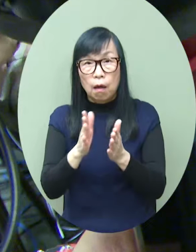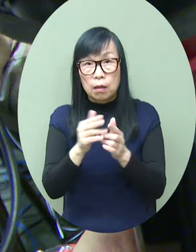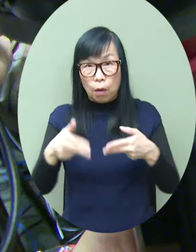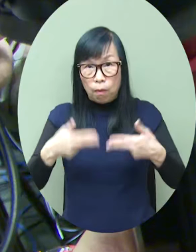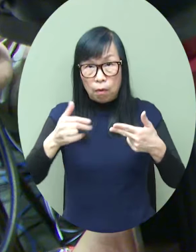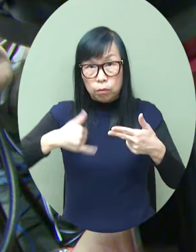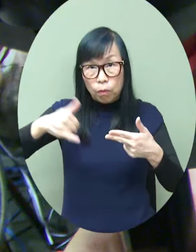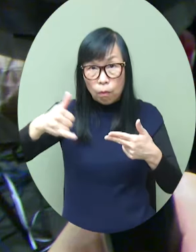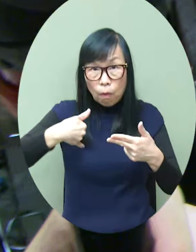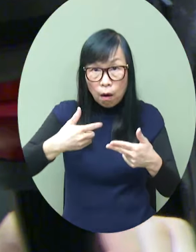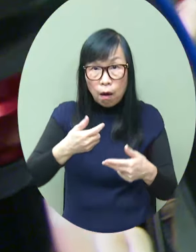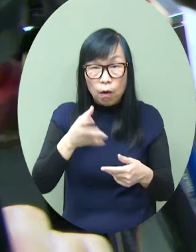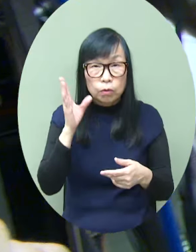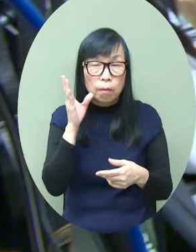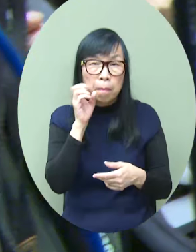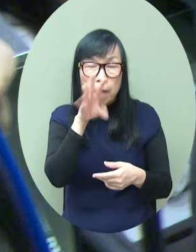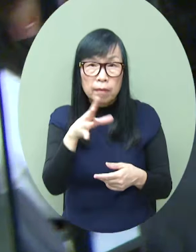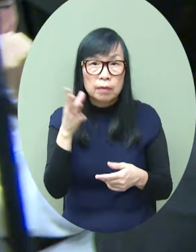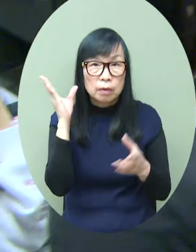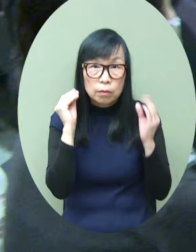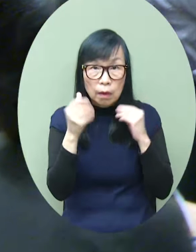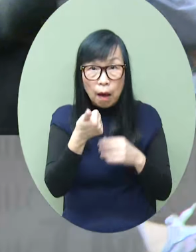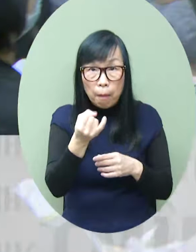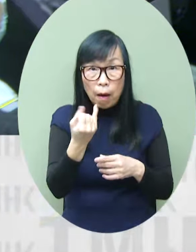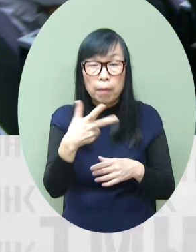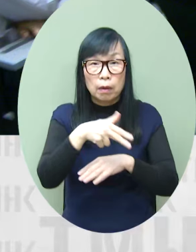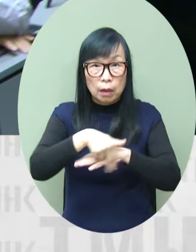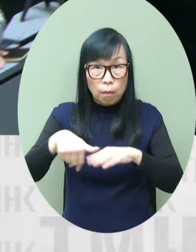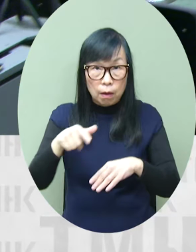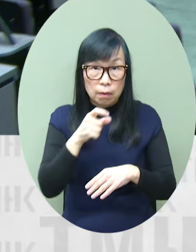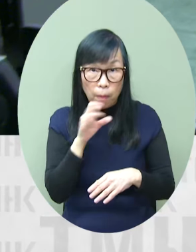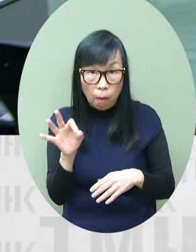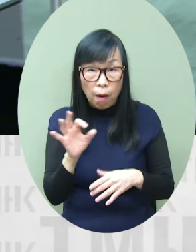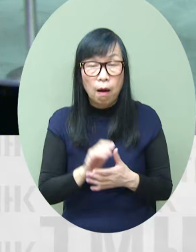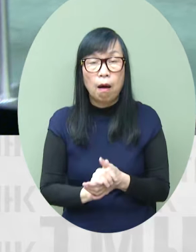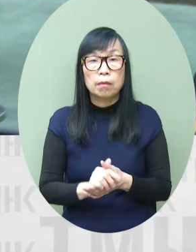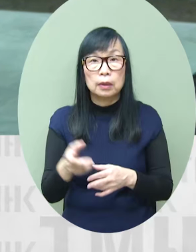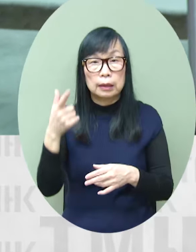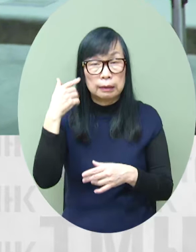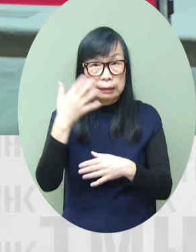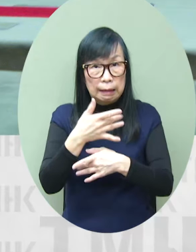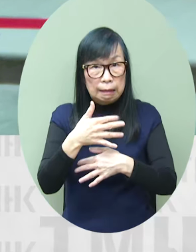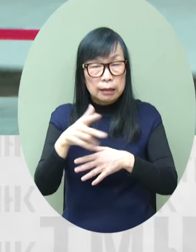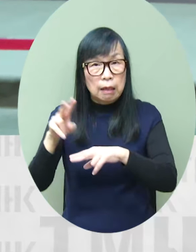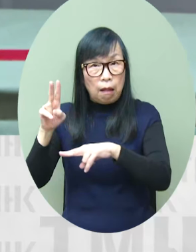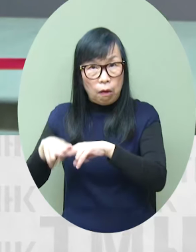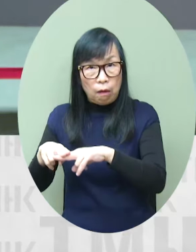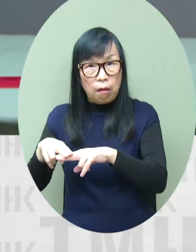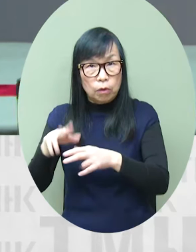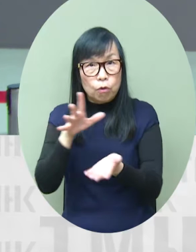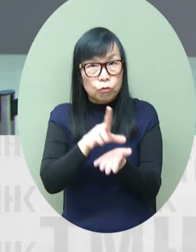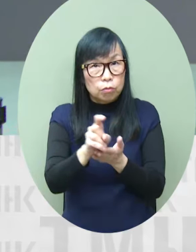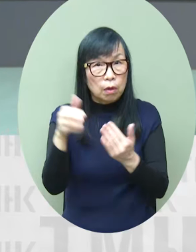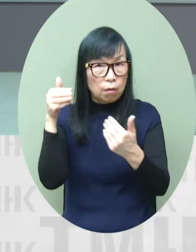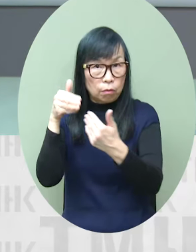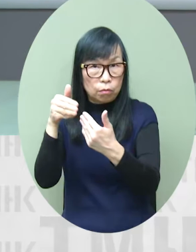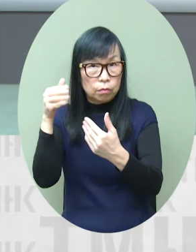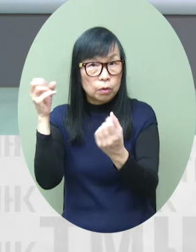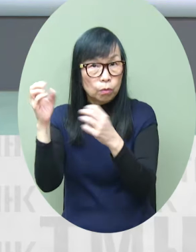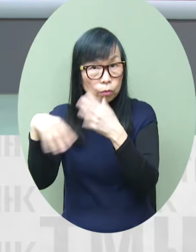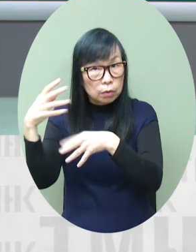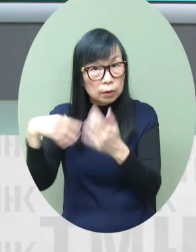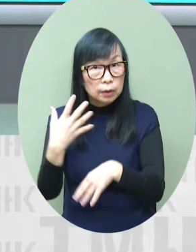想問一下，即係呢個消息係咪都屬實啦？係咪有呢個計劃啦？嚟緊幾時同內地即係開第二次嘅專家對接會議咧？第